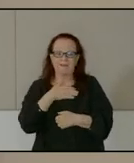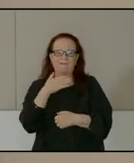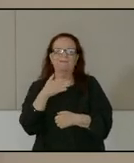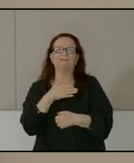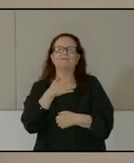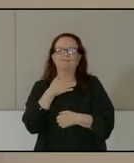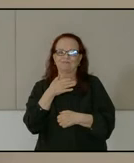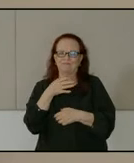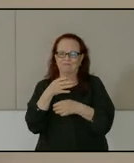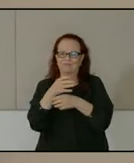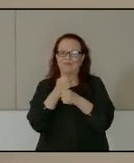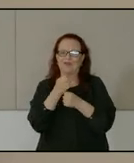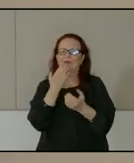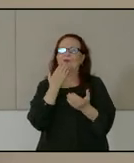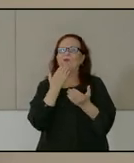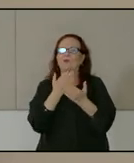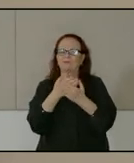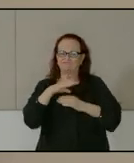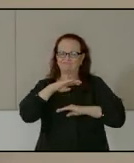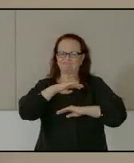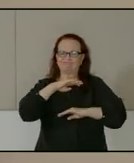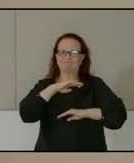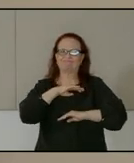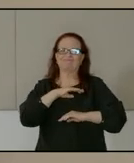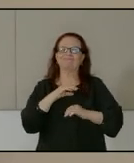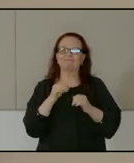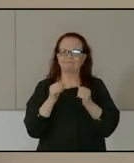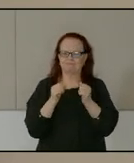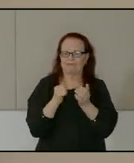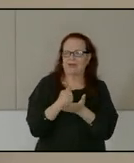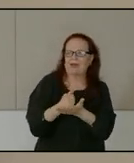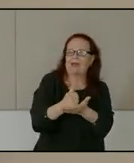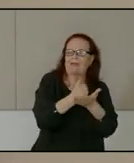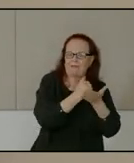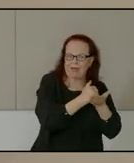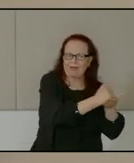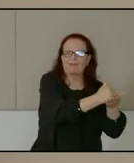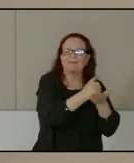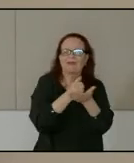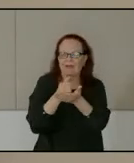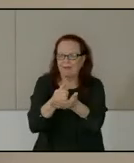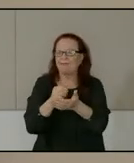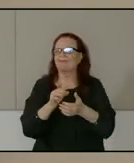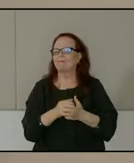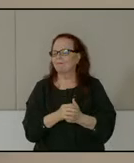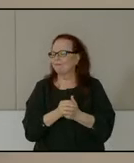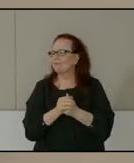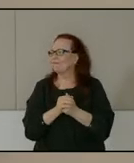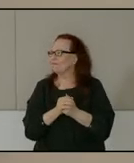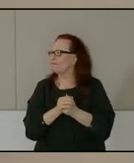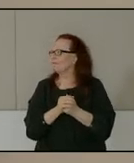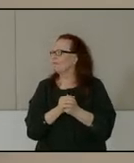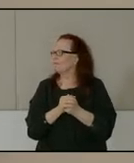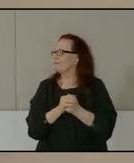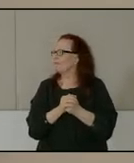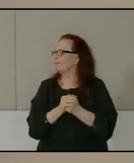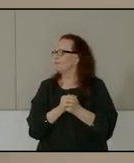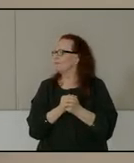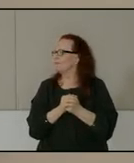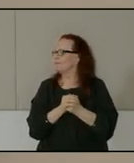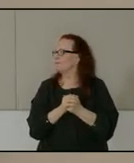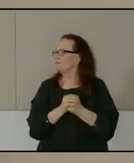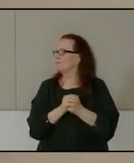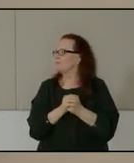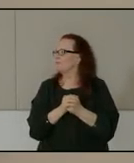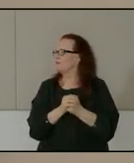thì về mặt gia đình tôi xin cảm ơn tất cả mọi người, đặc biệt là văn phòng của cộng đồng của nghị viên Andrew